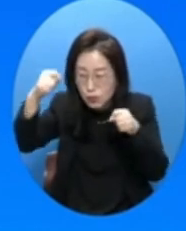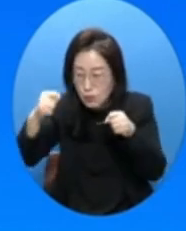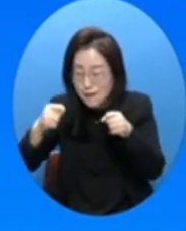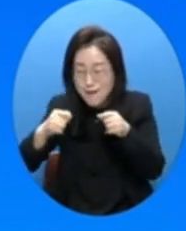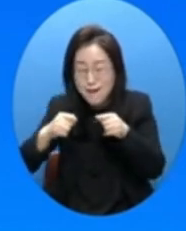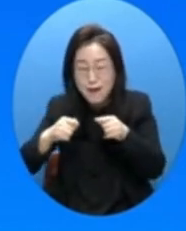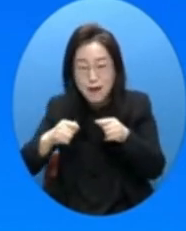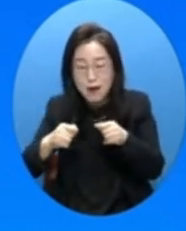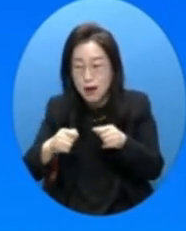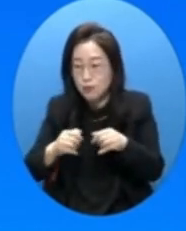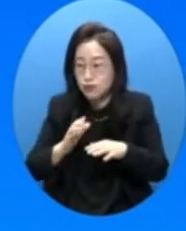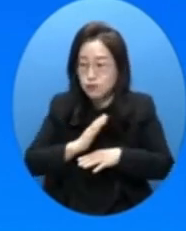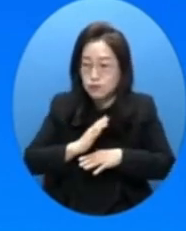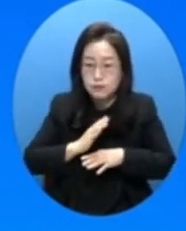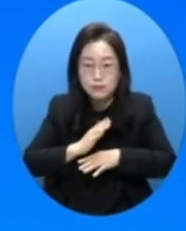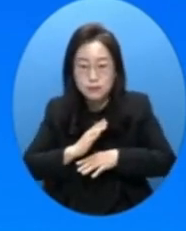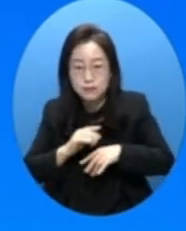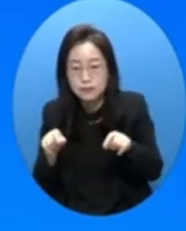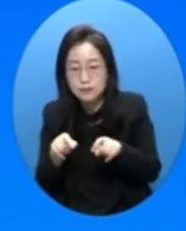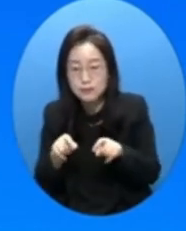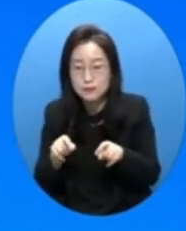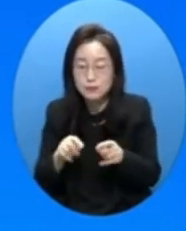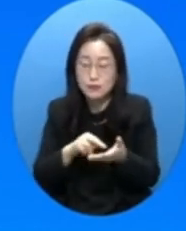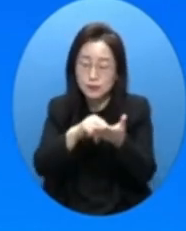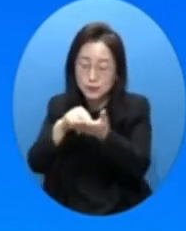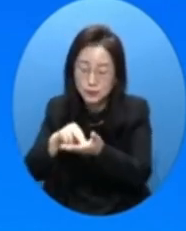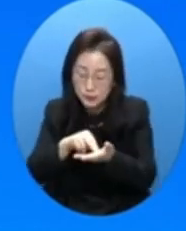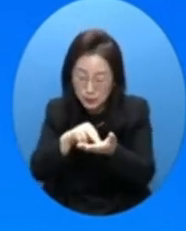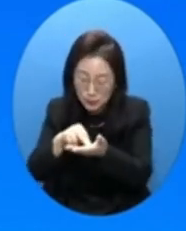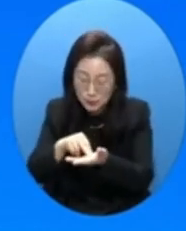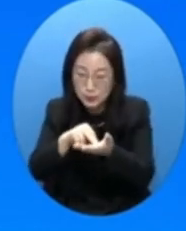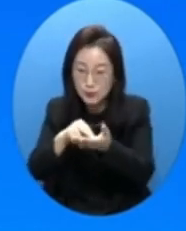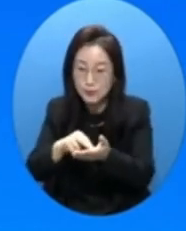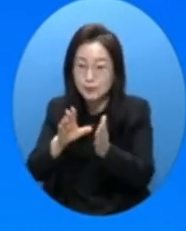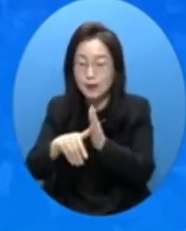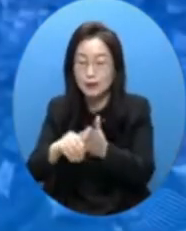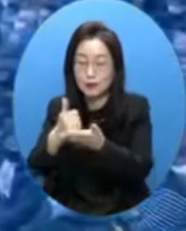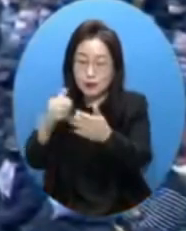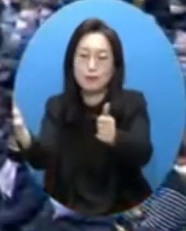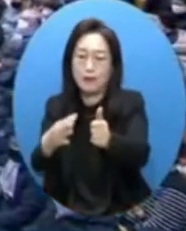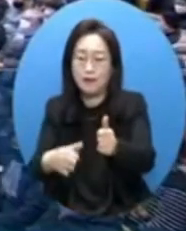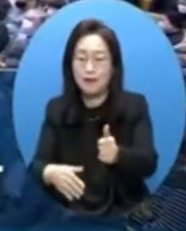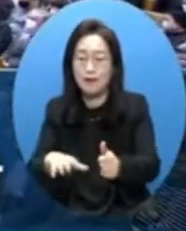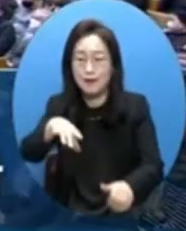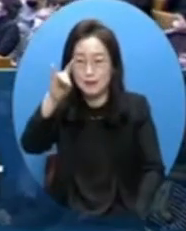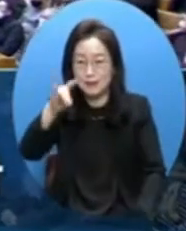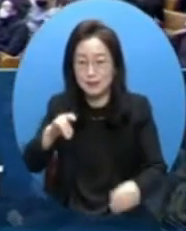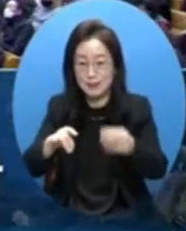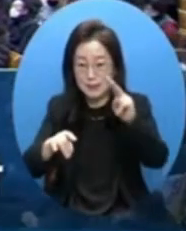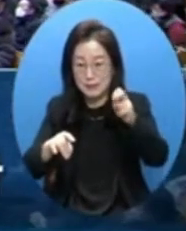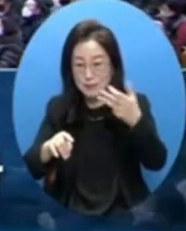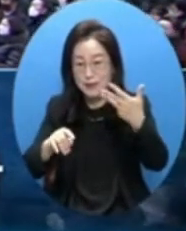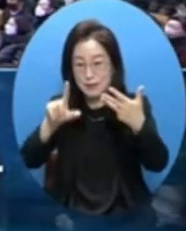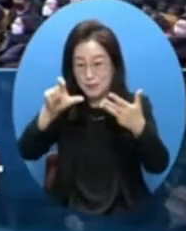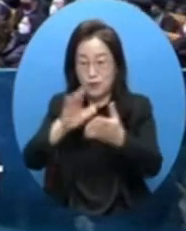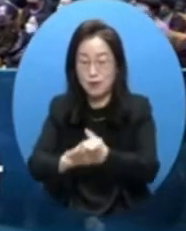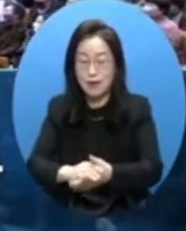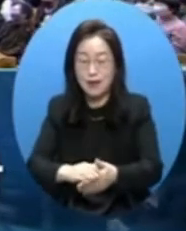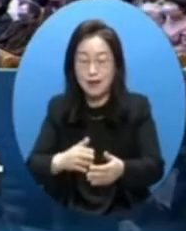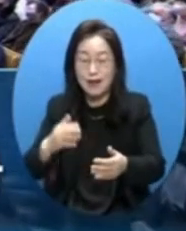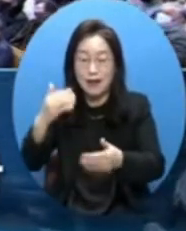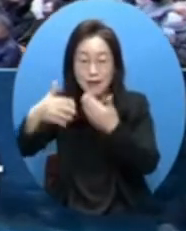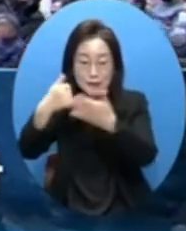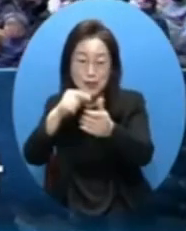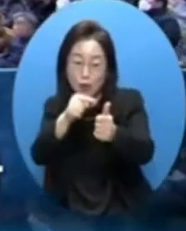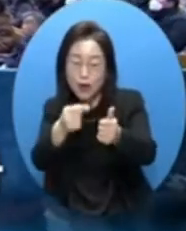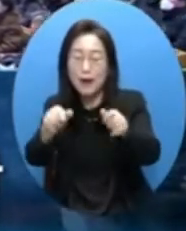들리고 두렵고 떨리고 또 외롭고 쓸쓸한데 주님 말씀하셨습니다. 창세기 28장 15절입니다 내가 너와 함께